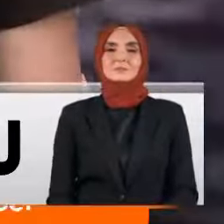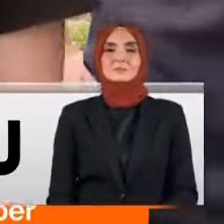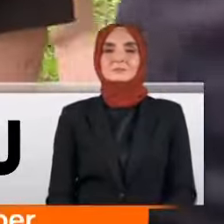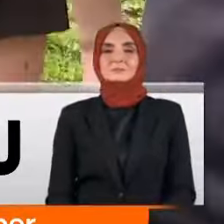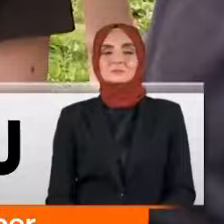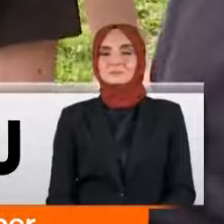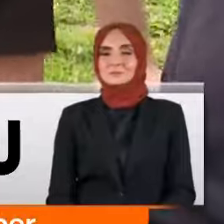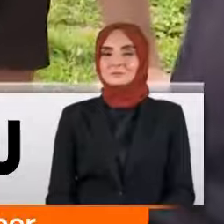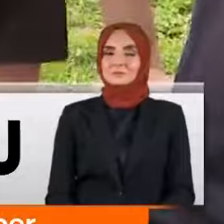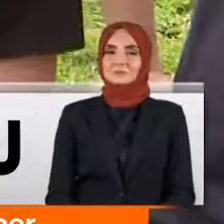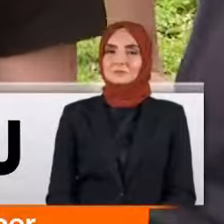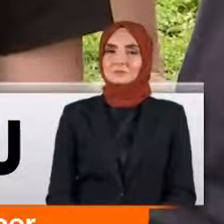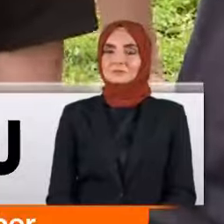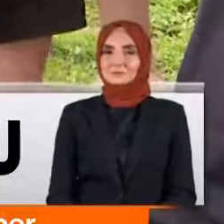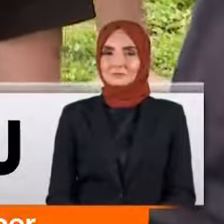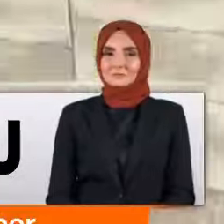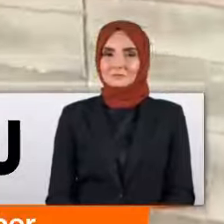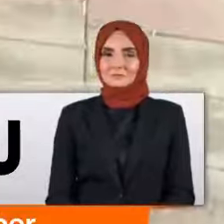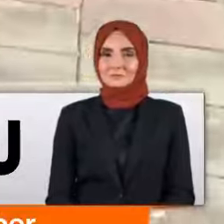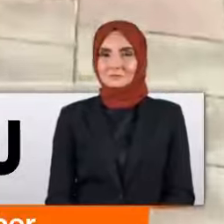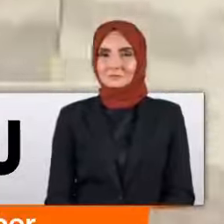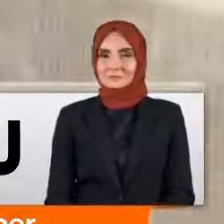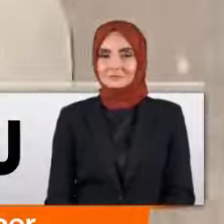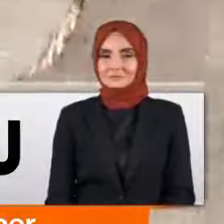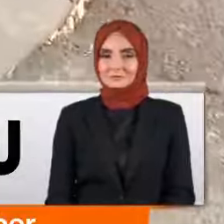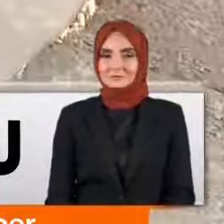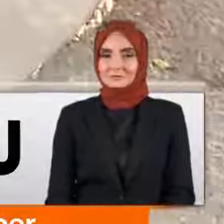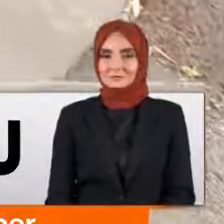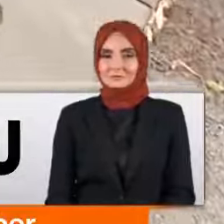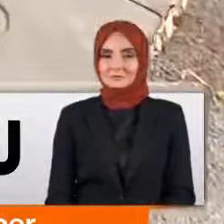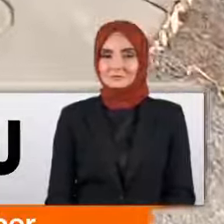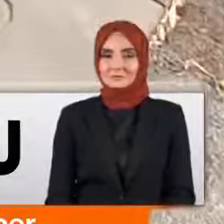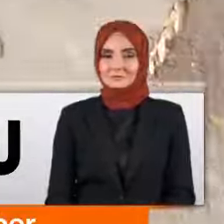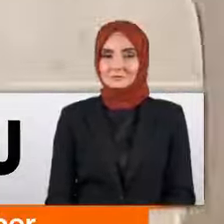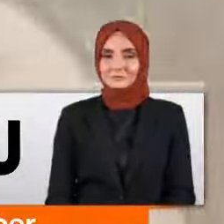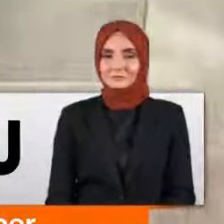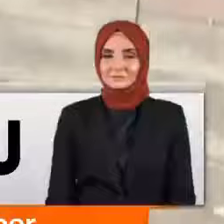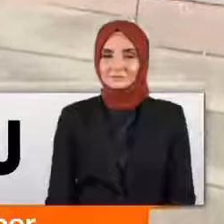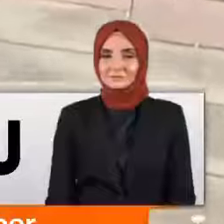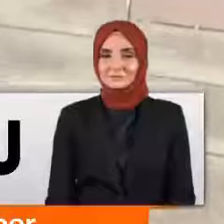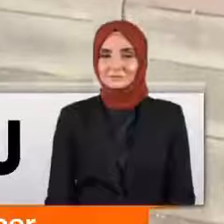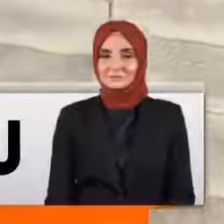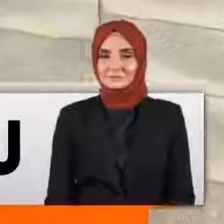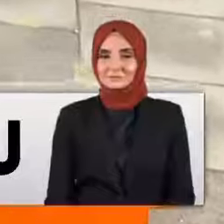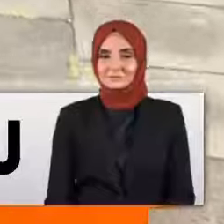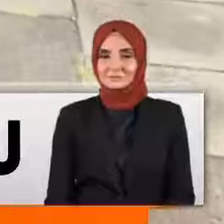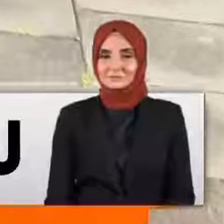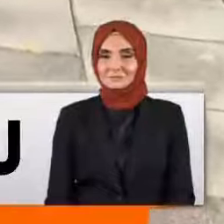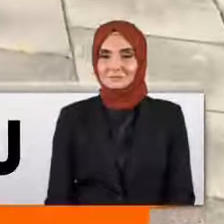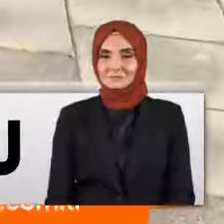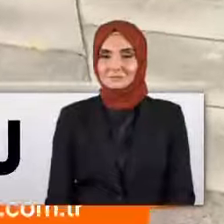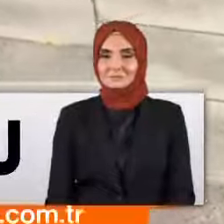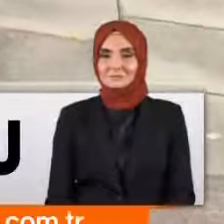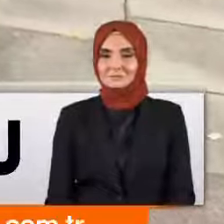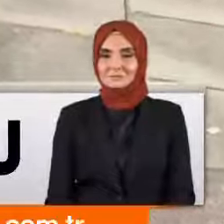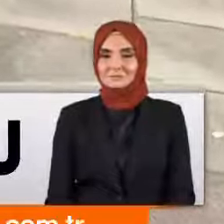Top oynamaya geldik, voleybol oynadık. Her türlü etkinliğimiz hazır. Kaç zamandır zıplıyorsun böyle? Bir saat. Bir saattir böyle misin? Evet. Hava